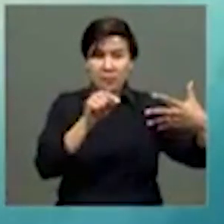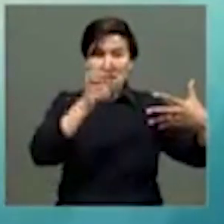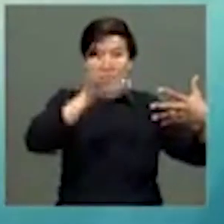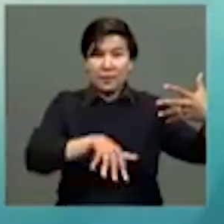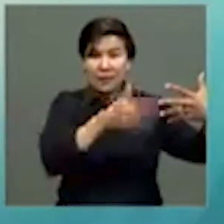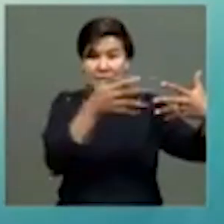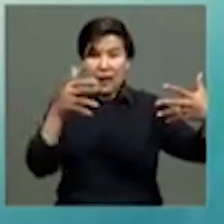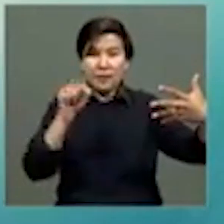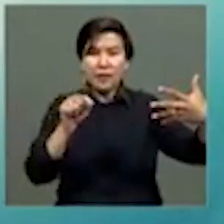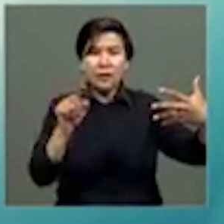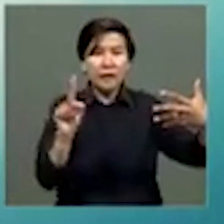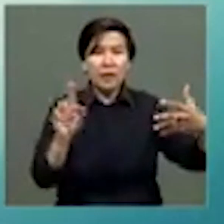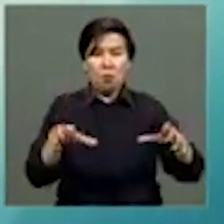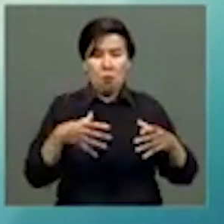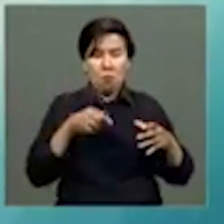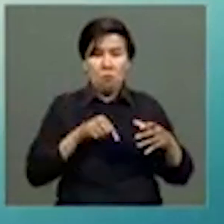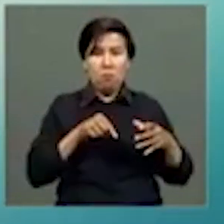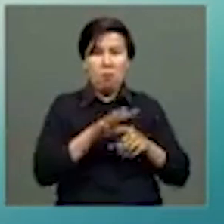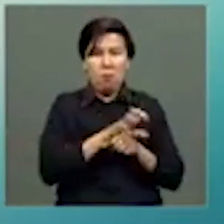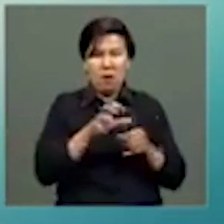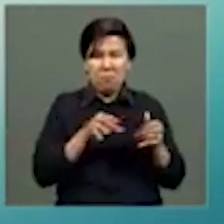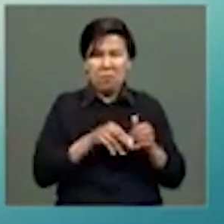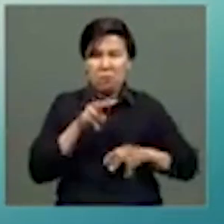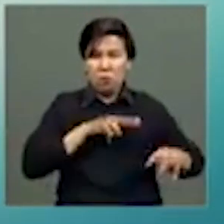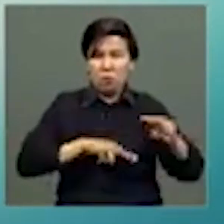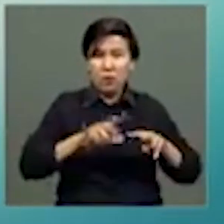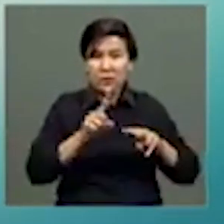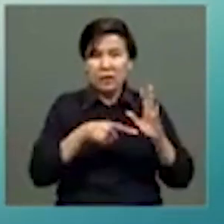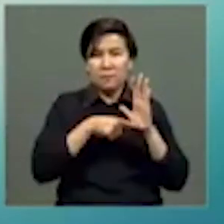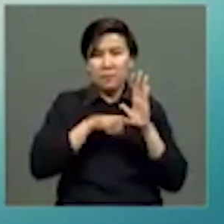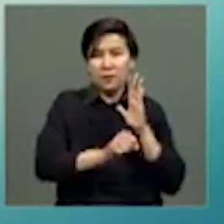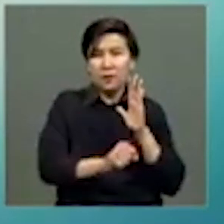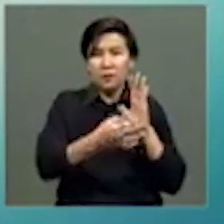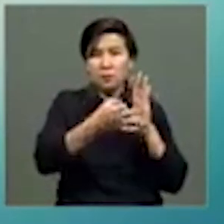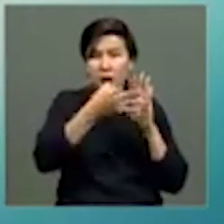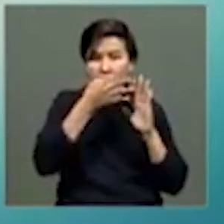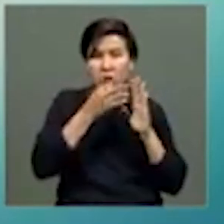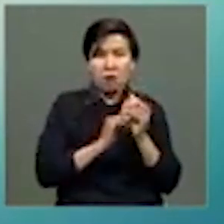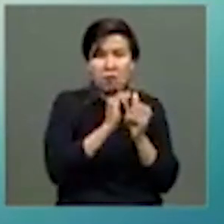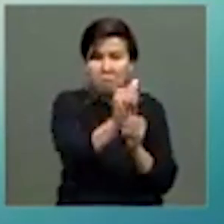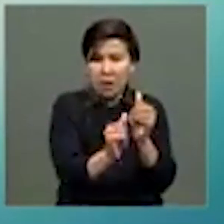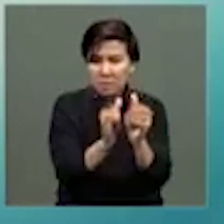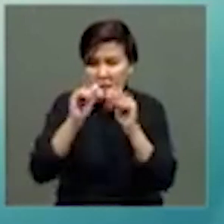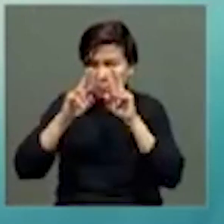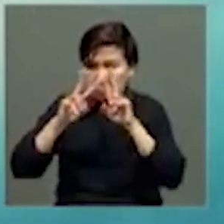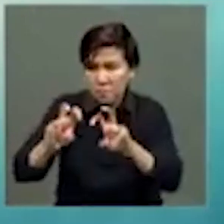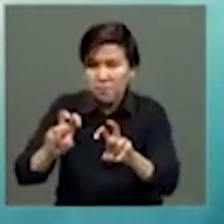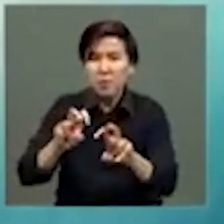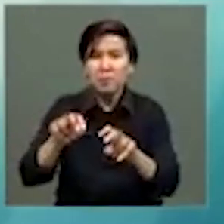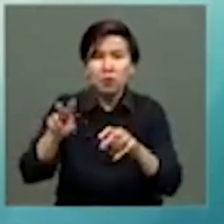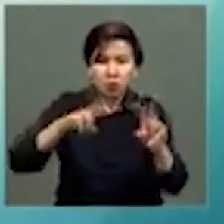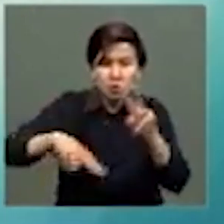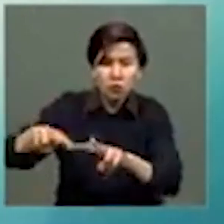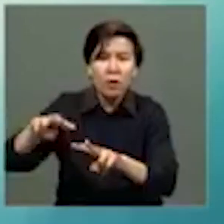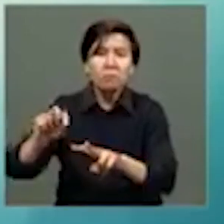ที่สมุทรสาครยังคงต้องเฝ้าระวังอย่างต่อเนื่องมีการค้นหาเชิงรุกอย่างเข้มข้นนะคะชลบุรีระยอง